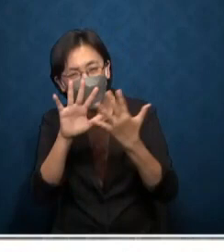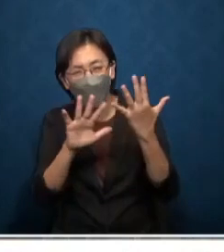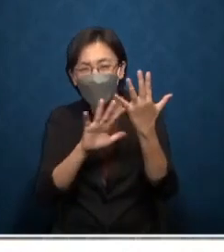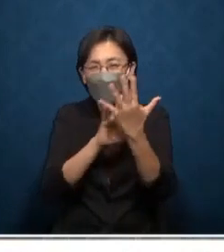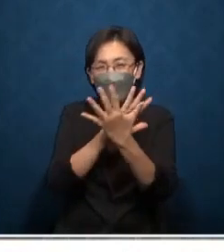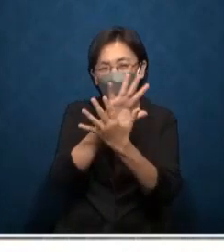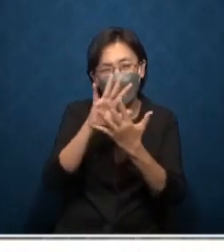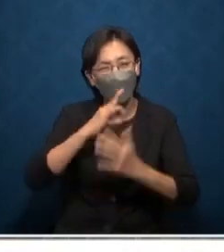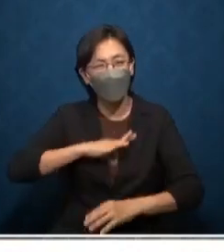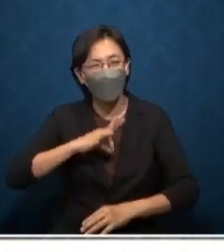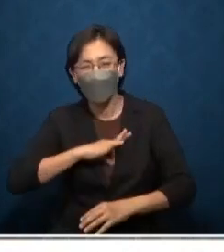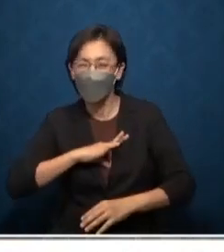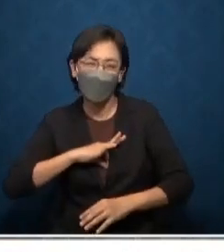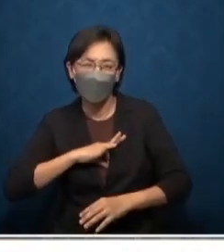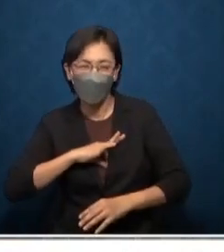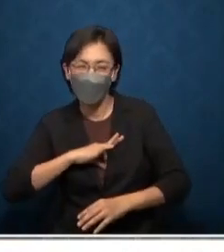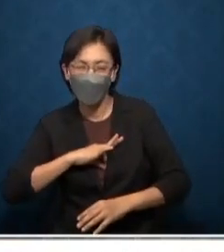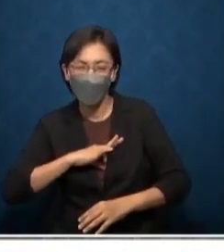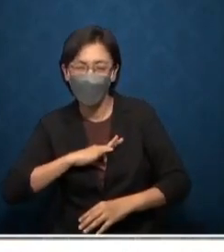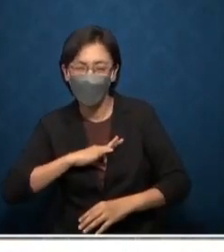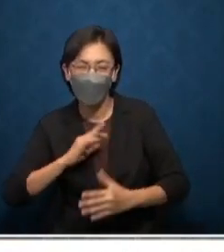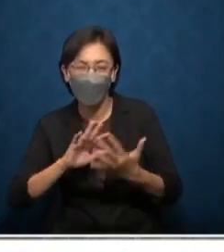มันดูเหมือนจะเป็แดนสนทยาไปหมด